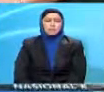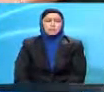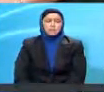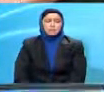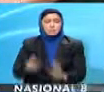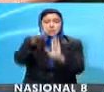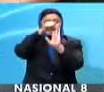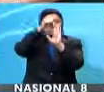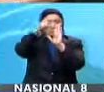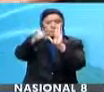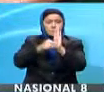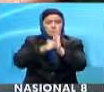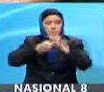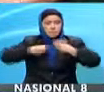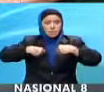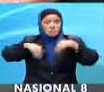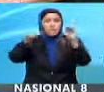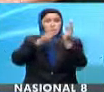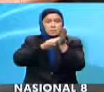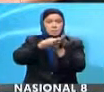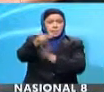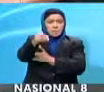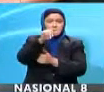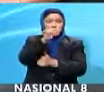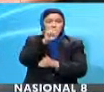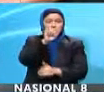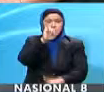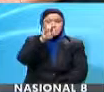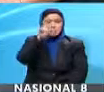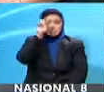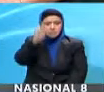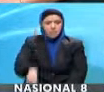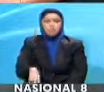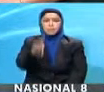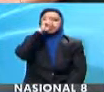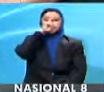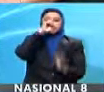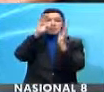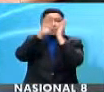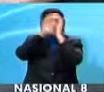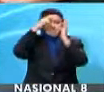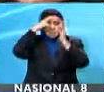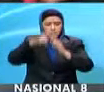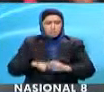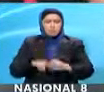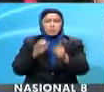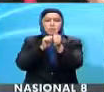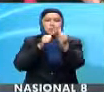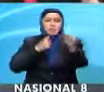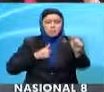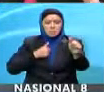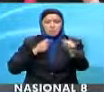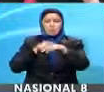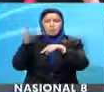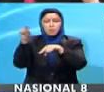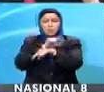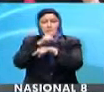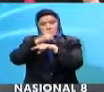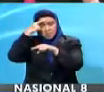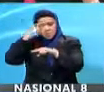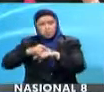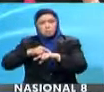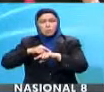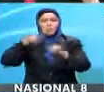Syarat jual beli cecair asid perlu diperketatkan bagi menyekat bahan itu daripada digunakan bagi maksud perbuatan jenayah. Ketua